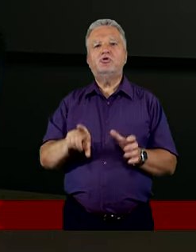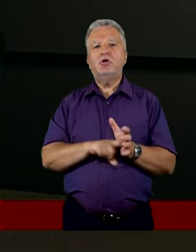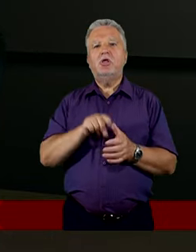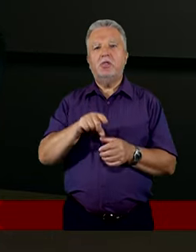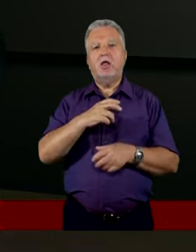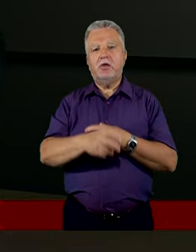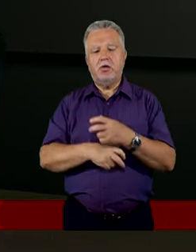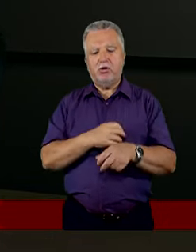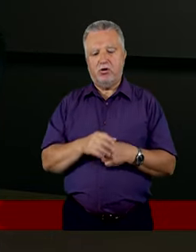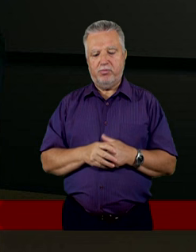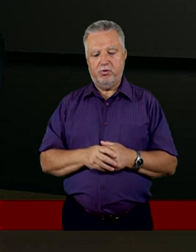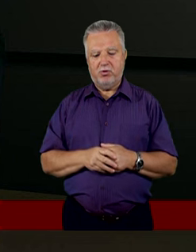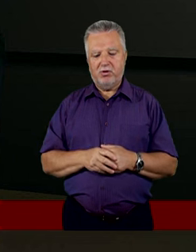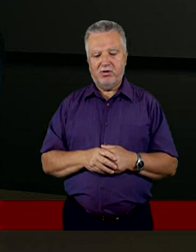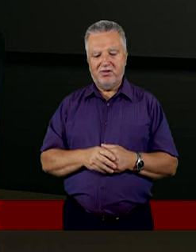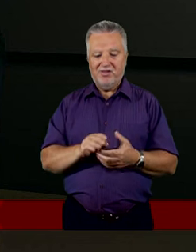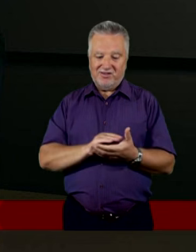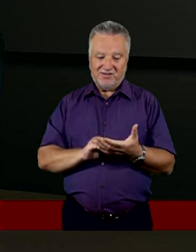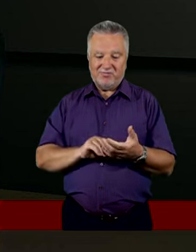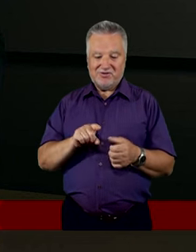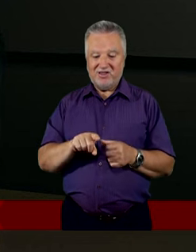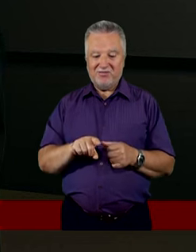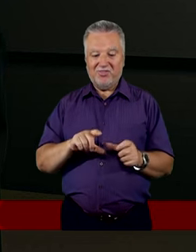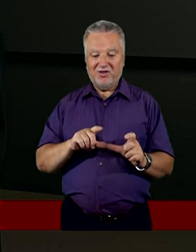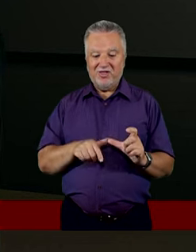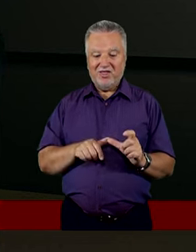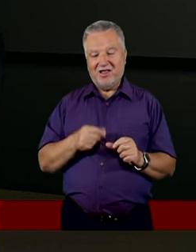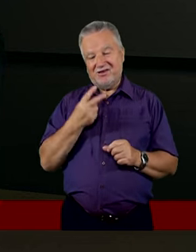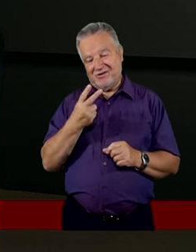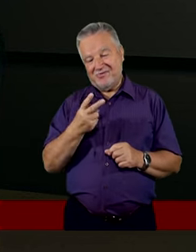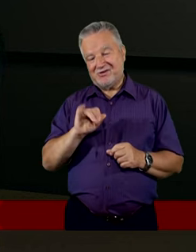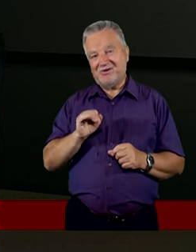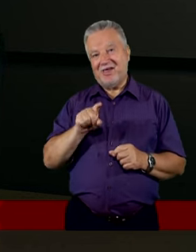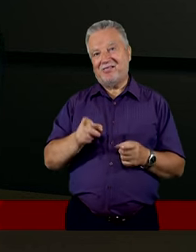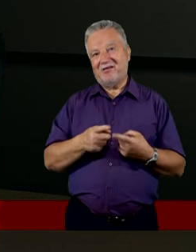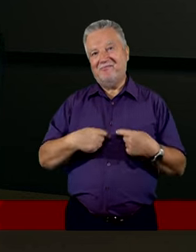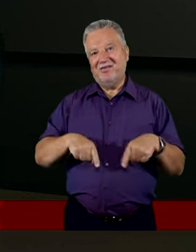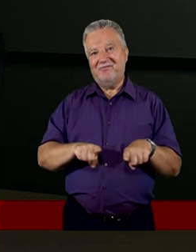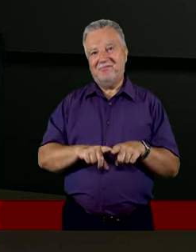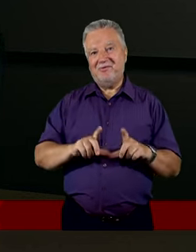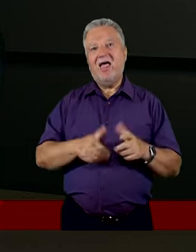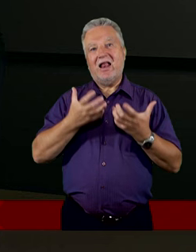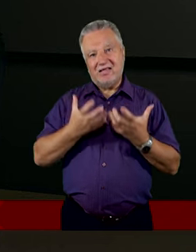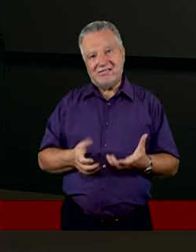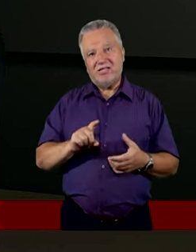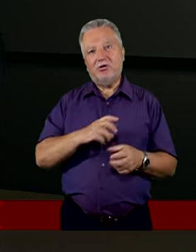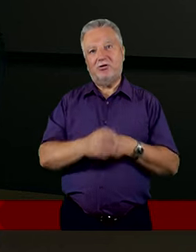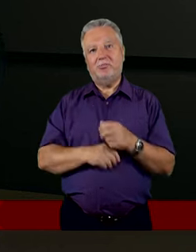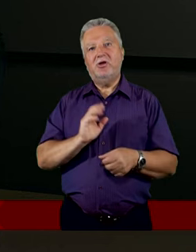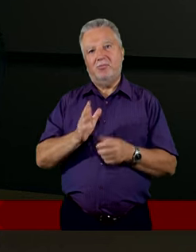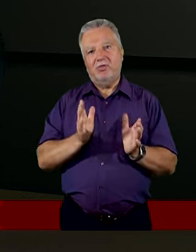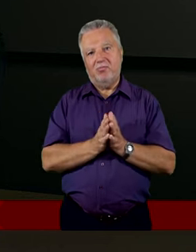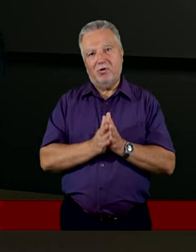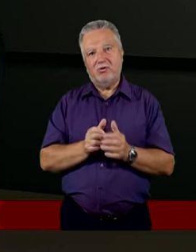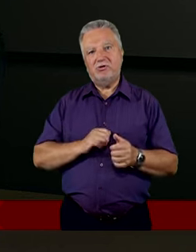dla nich robił. No, zapisałem to, ale zobaczę, jak to będę realizował, ale chcę to robić i